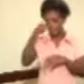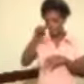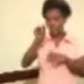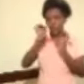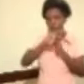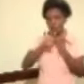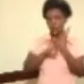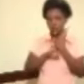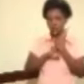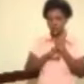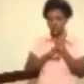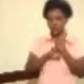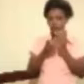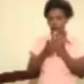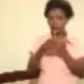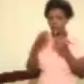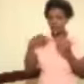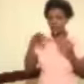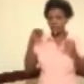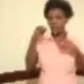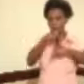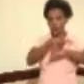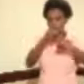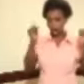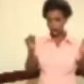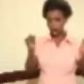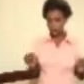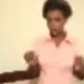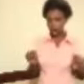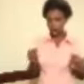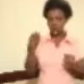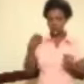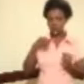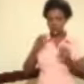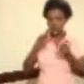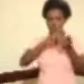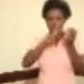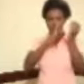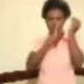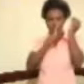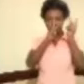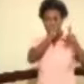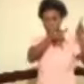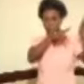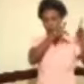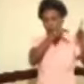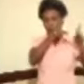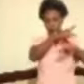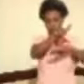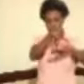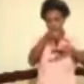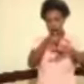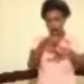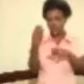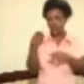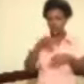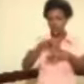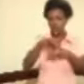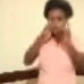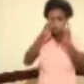il y a un sous Champ de Mars, il y a un sous Place Boyer et sous une Place Saint-Pierre, par exemple, dans